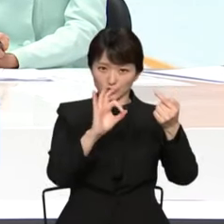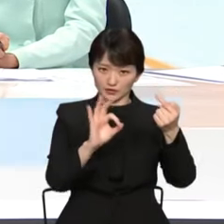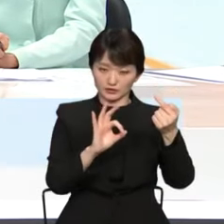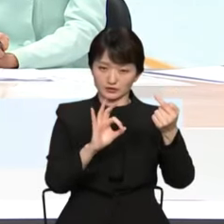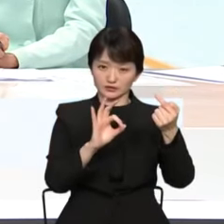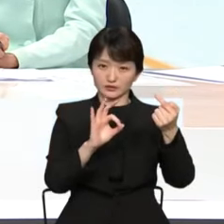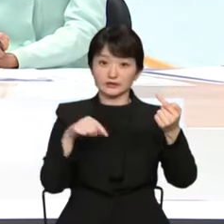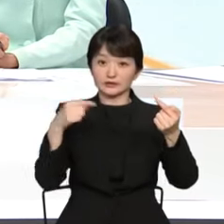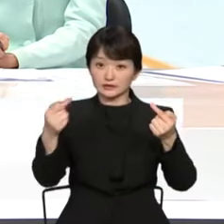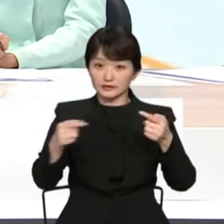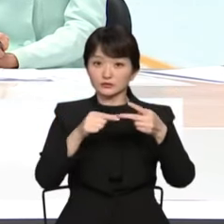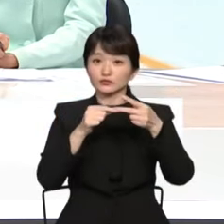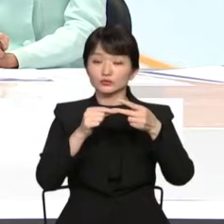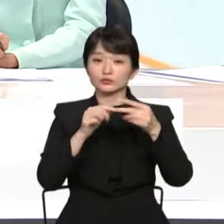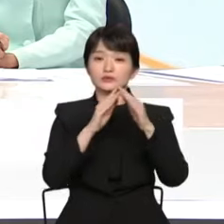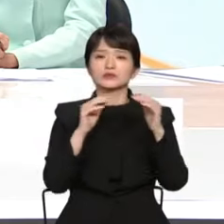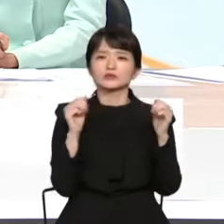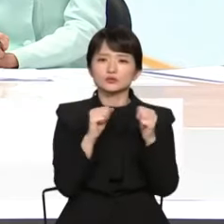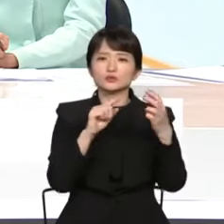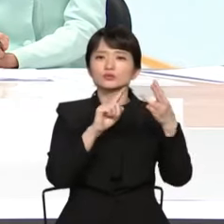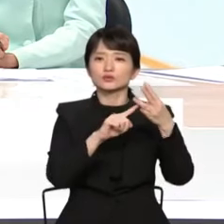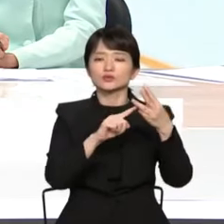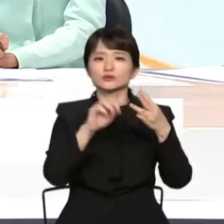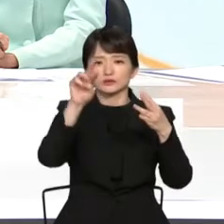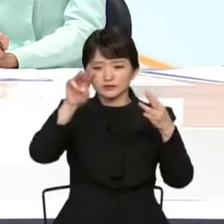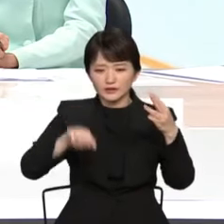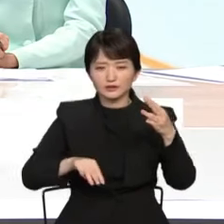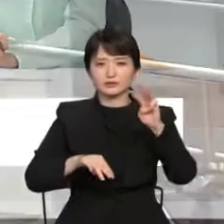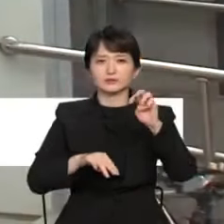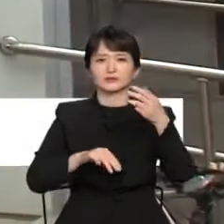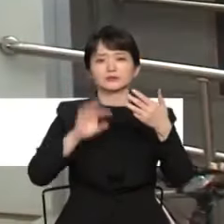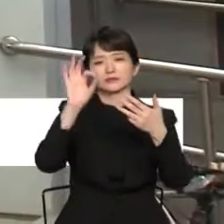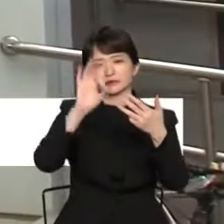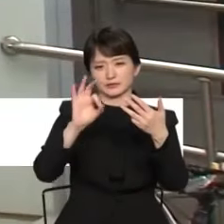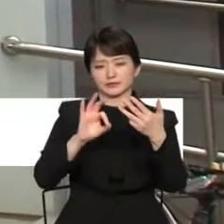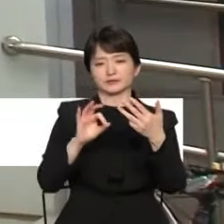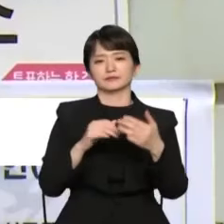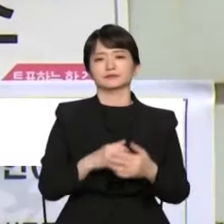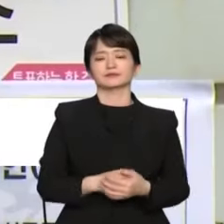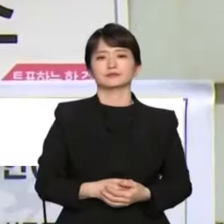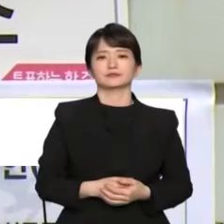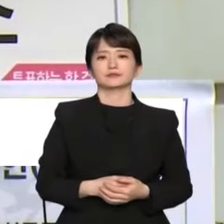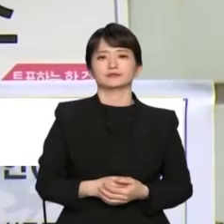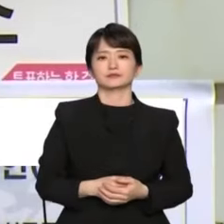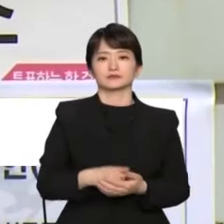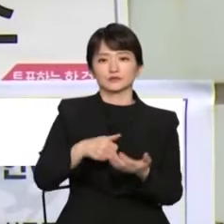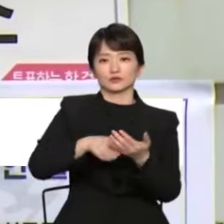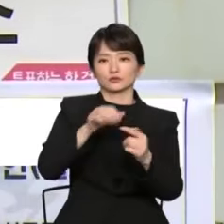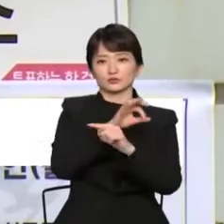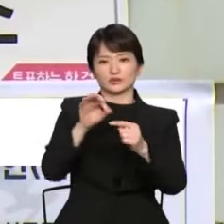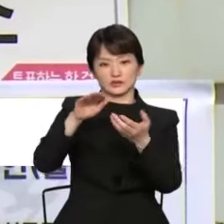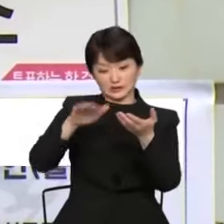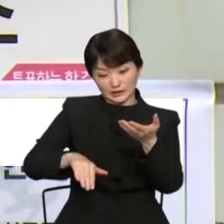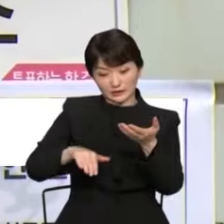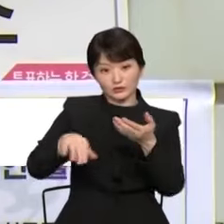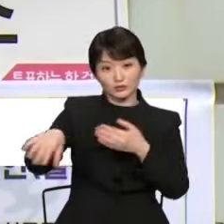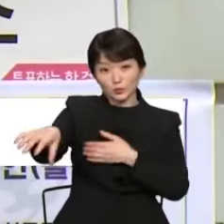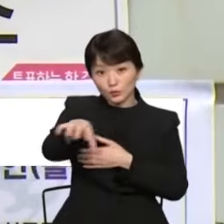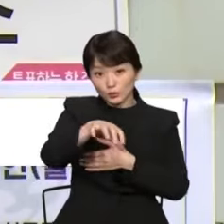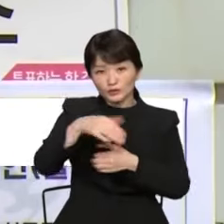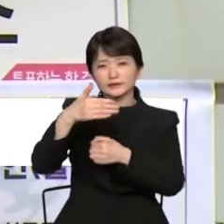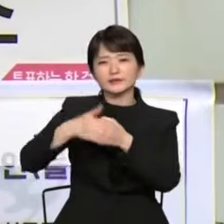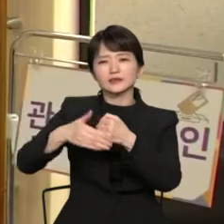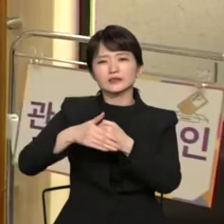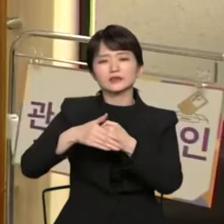41.19%였고요. 그 다음은 전북과 광주가 38%대였습니다. 반면 가장 투표율이 낮은 지역은